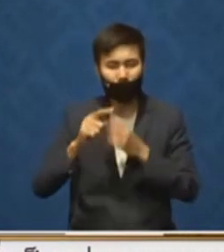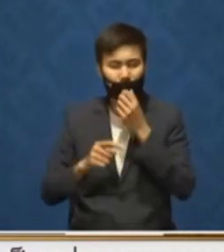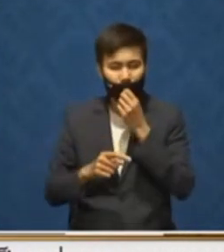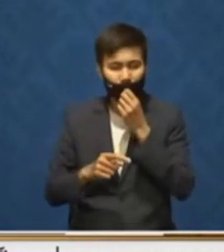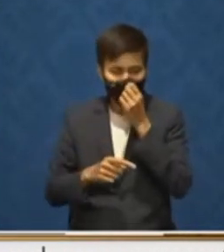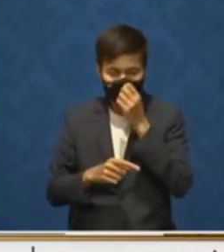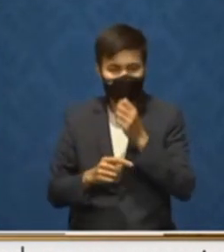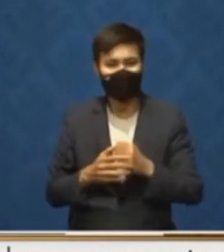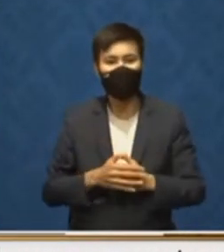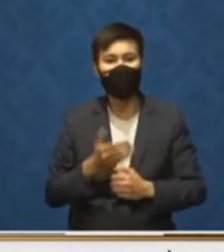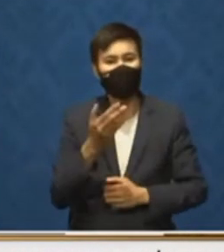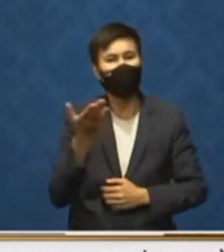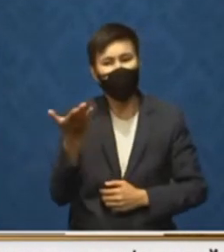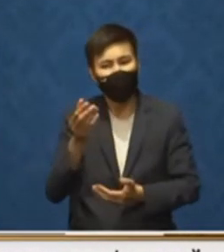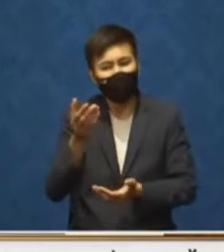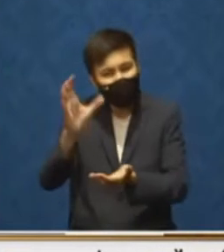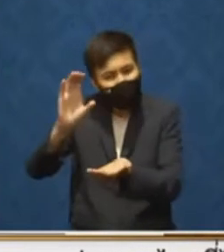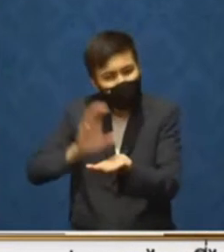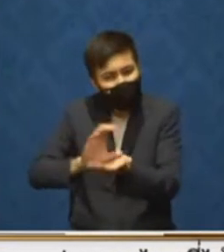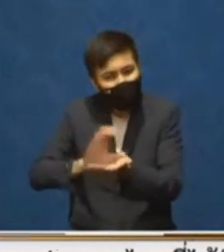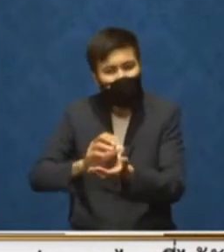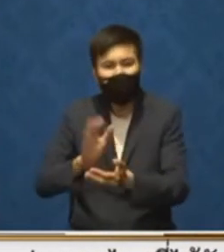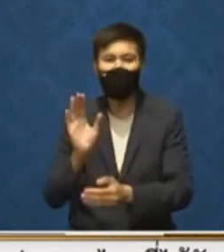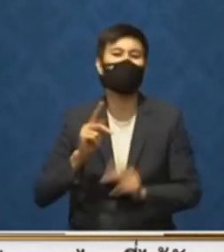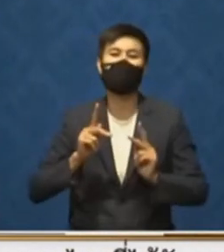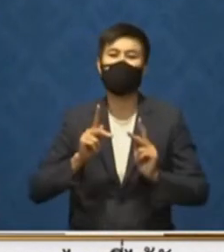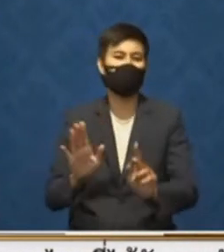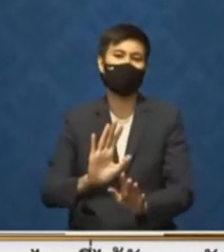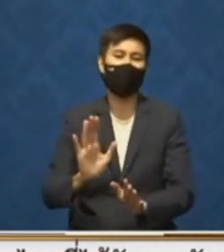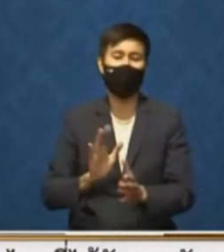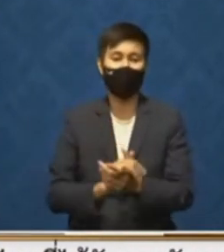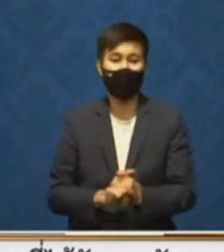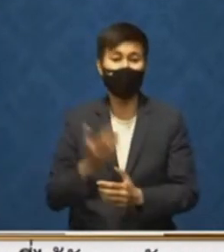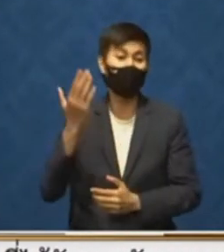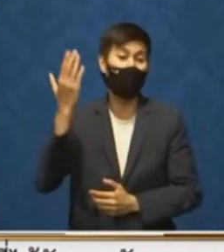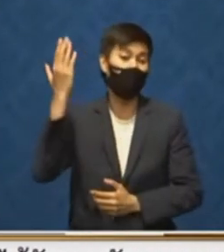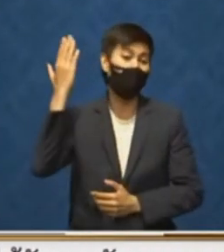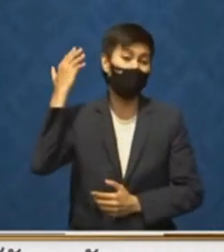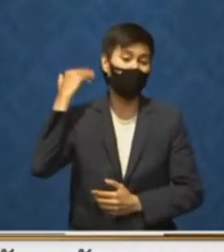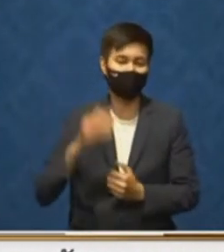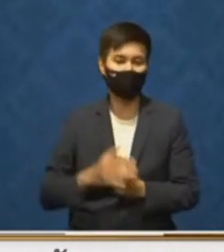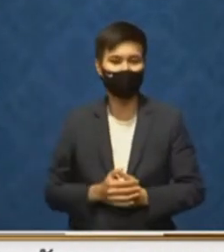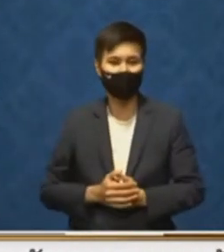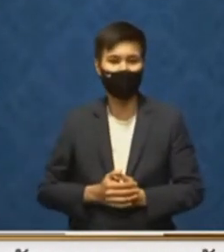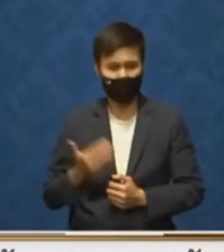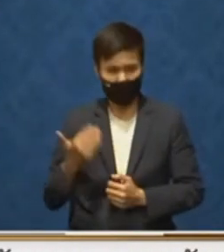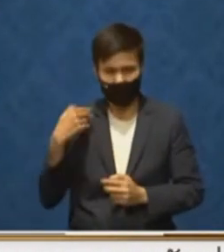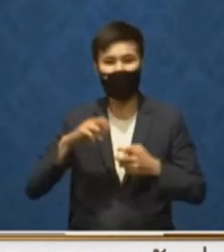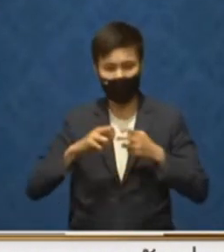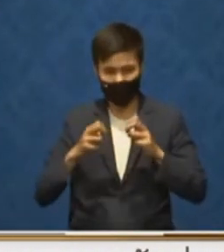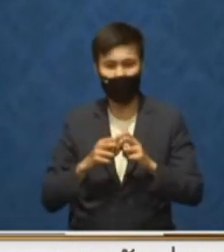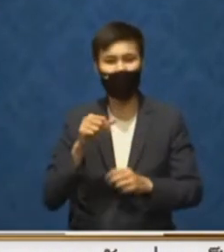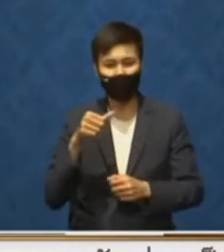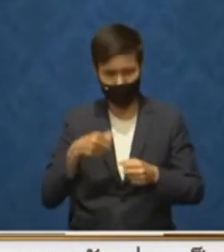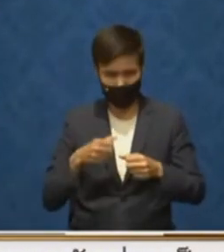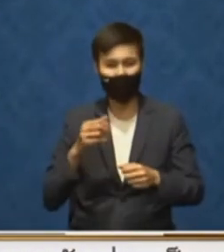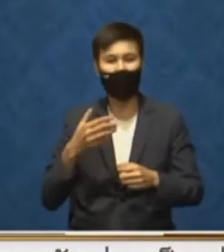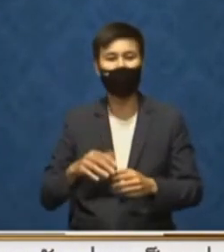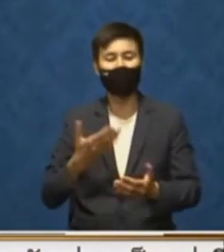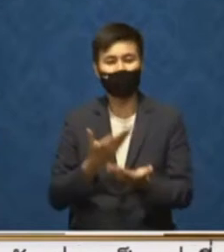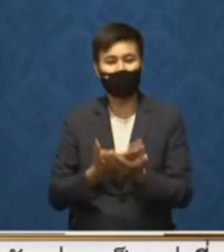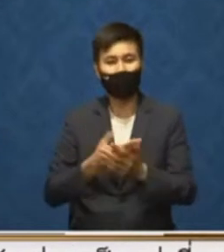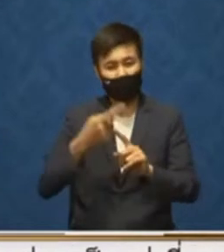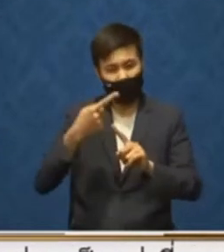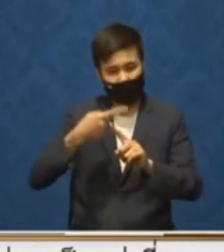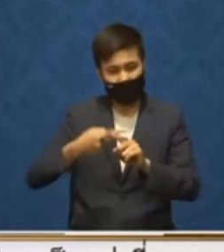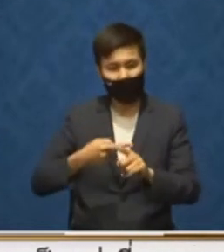กล้าขอเป็๋นเข้ามาลงทุนใช่มีการย้ายไปประเทศเพื่อนบ้านนั้นคือที่ผ่านมามันเป็นอย่างนั้นอยู่แล้วค่าแรงถูกด้วย